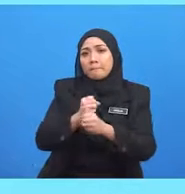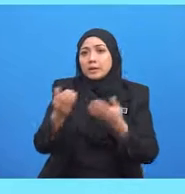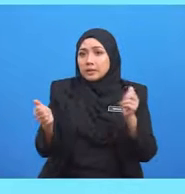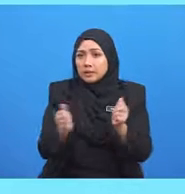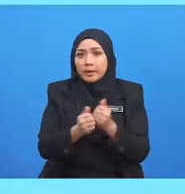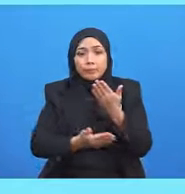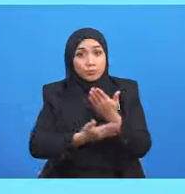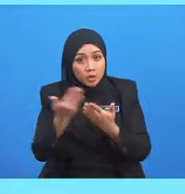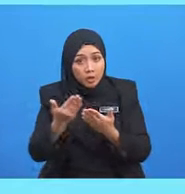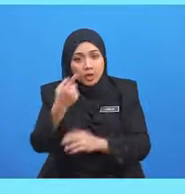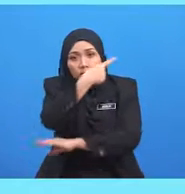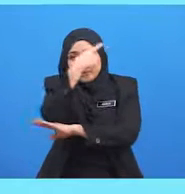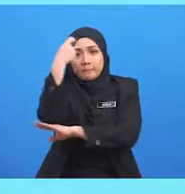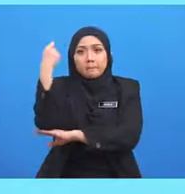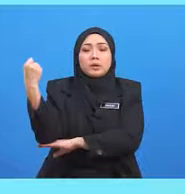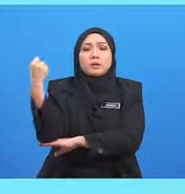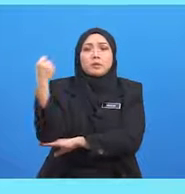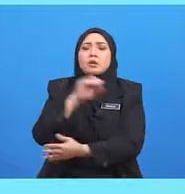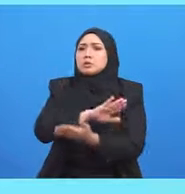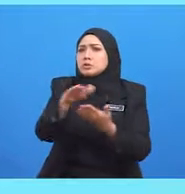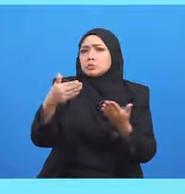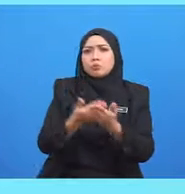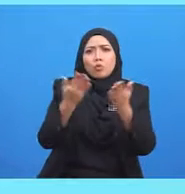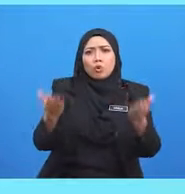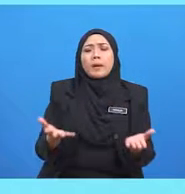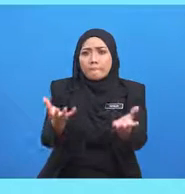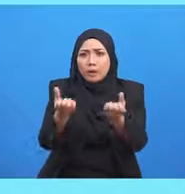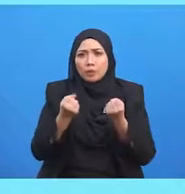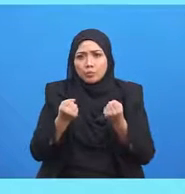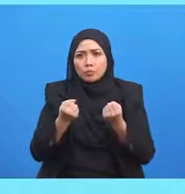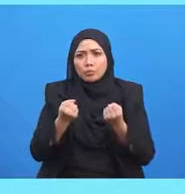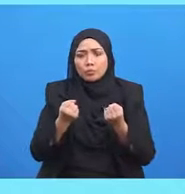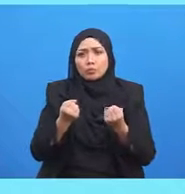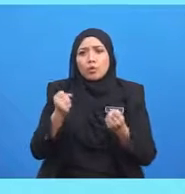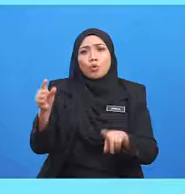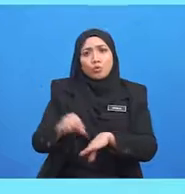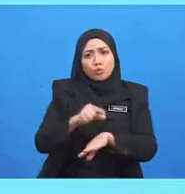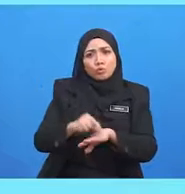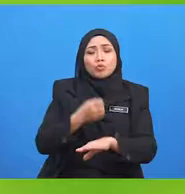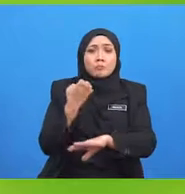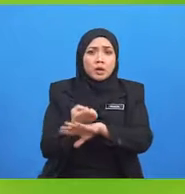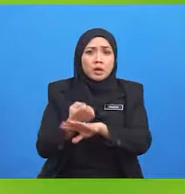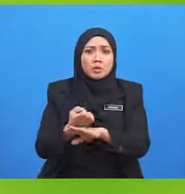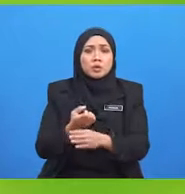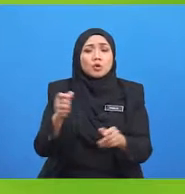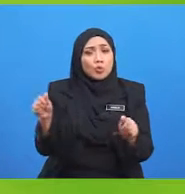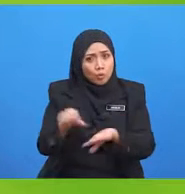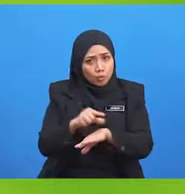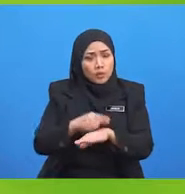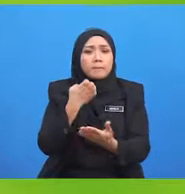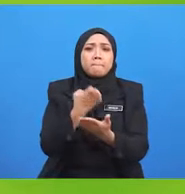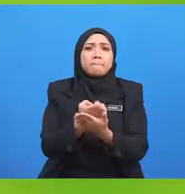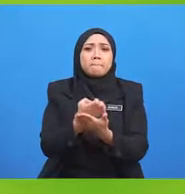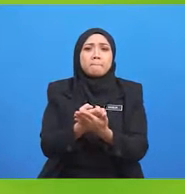mudah. Kerana ia memerlukan modal yang besar untuk kita nak mendapatkannya. Begitulah juga